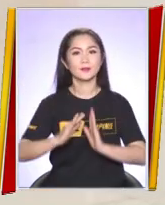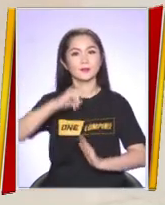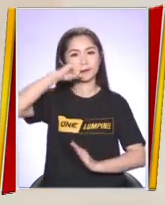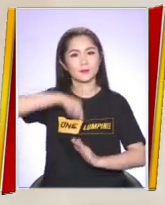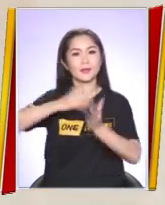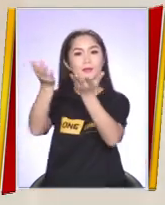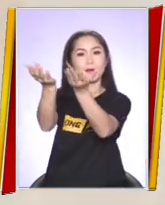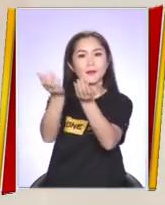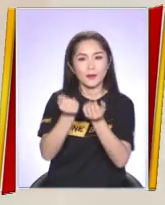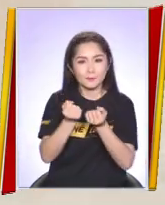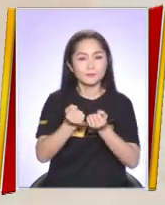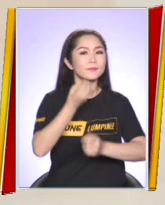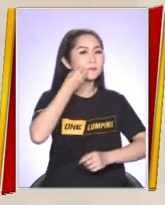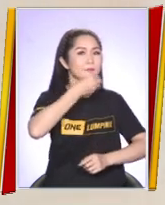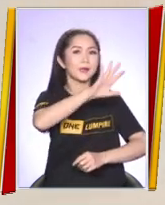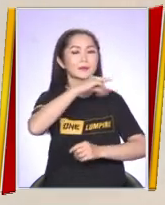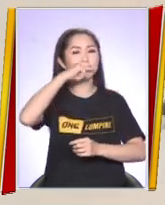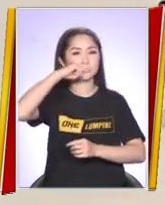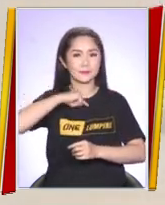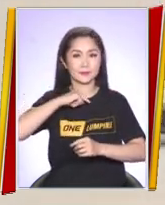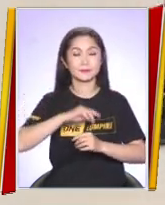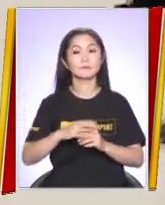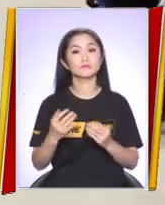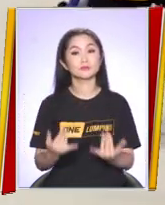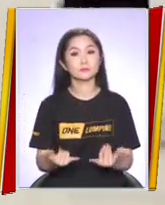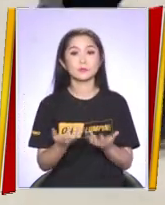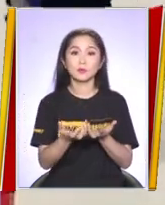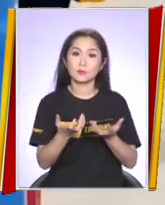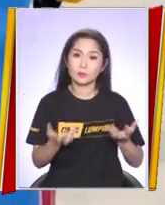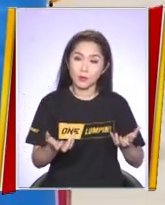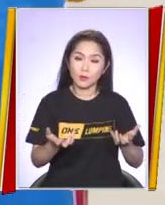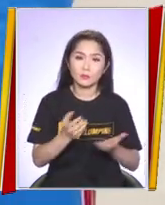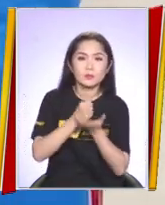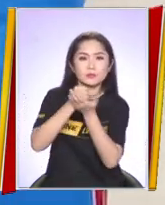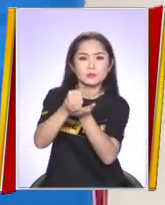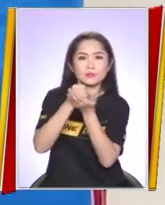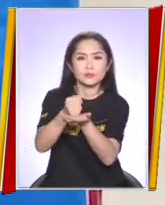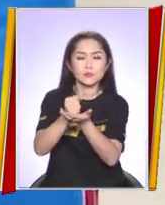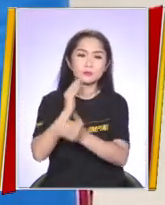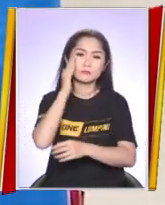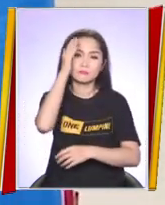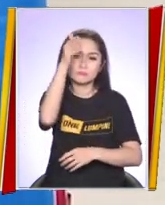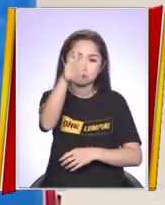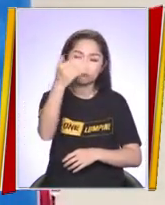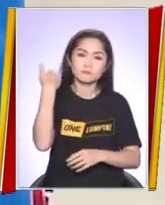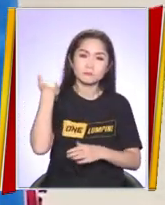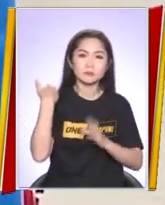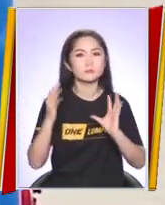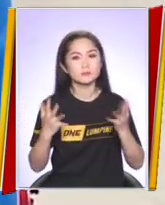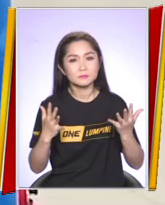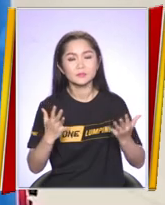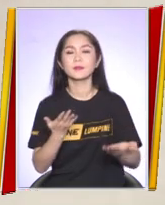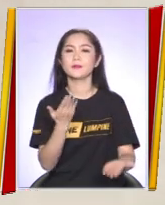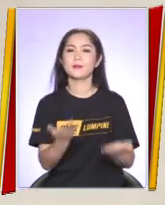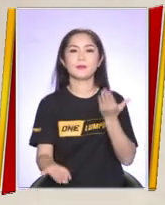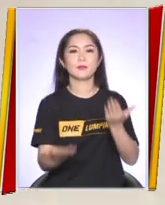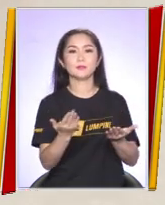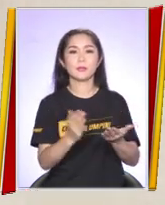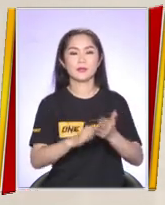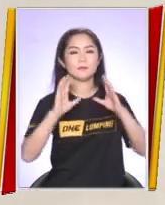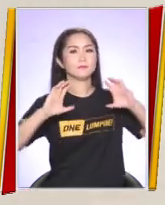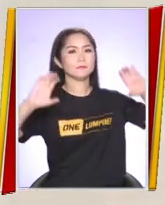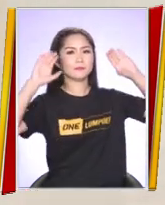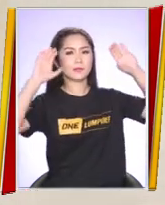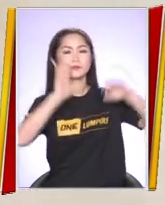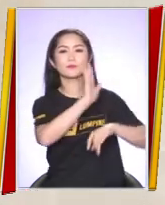กิจก็สำเร็จลุล่วงไปได้ด้วยดีส่วนจะมีการนำสิ่งของไปช่วยเหลือเพิ่มเติมครั้งต่อไปหรือไม่ก็ขึ้นอยู่กับนโยบายของทางรัฐบา